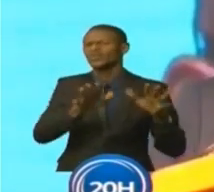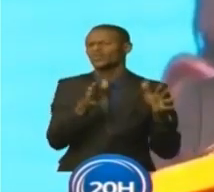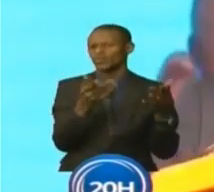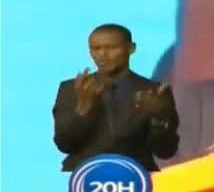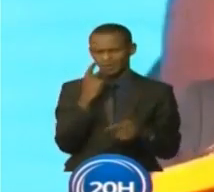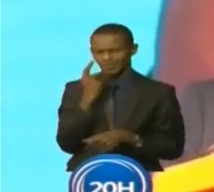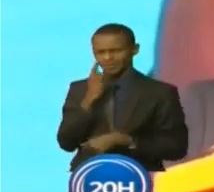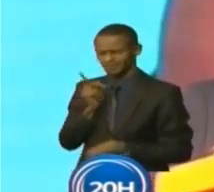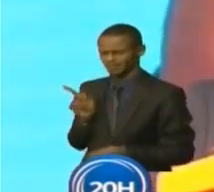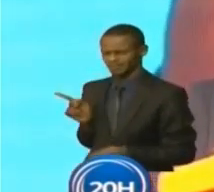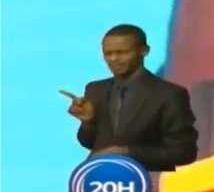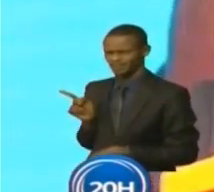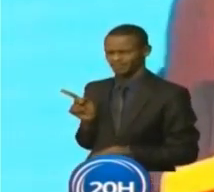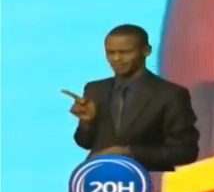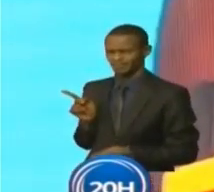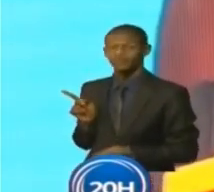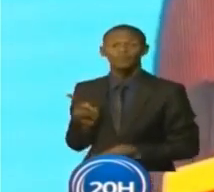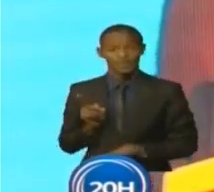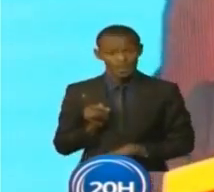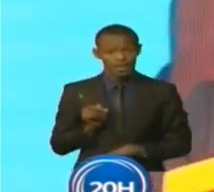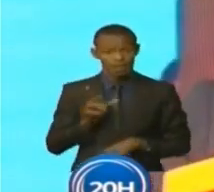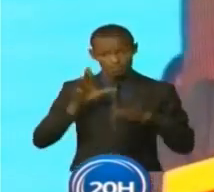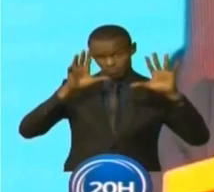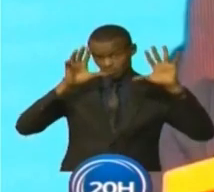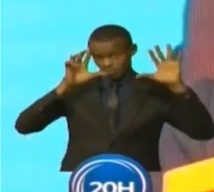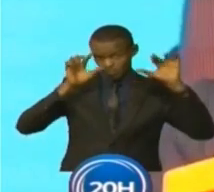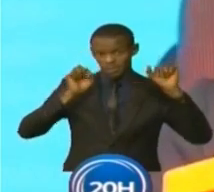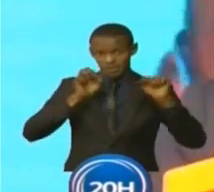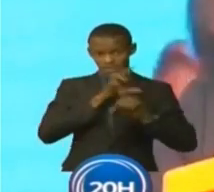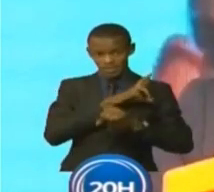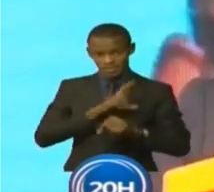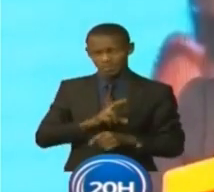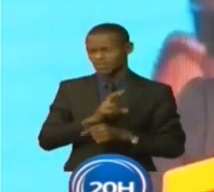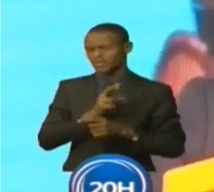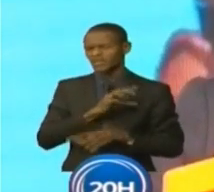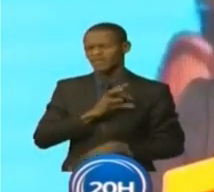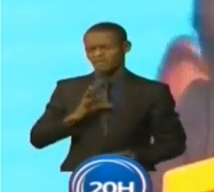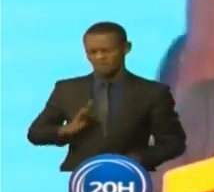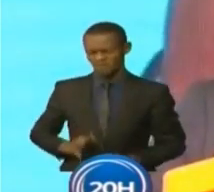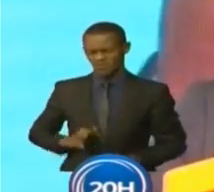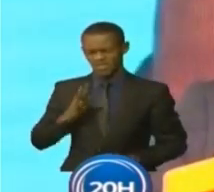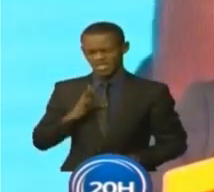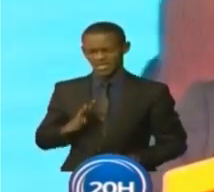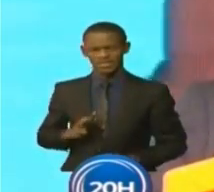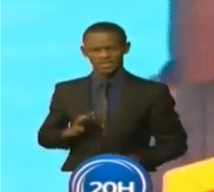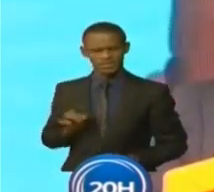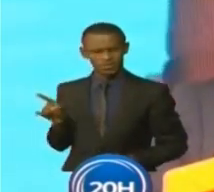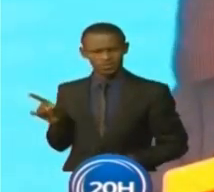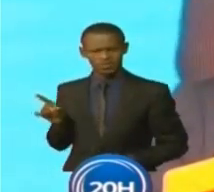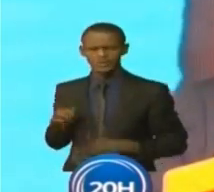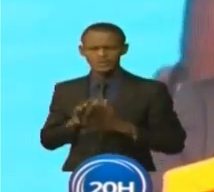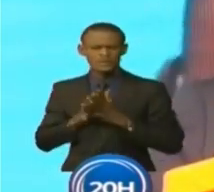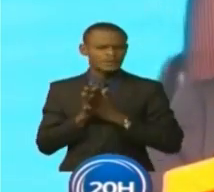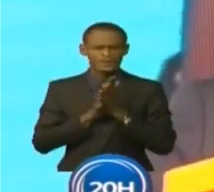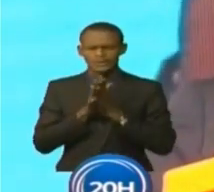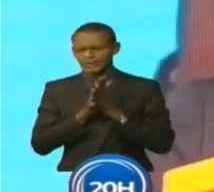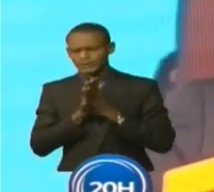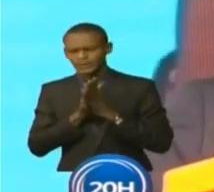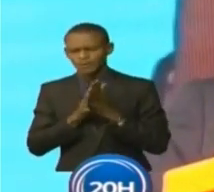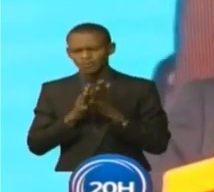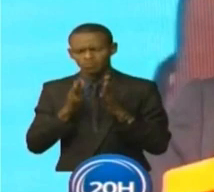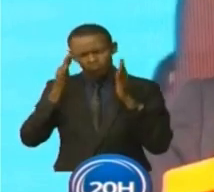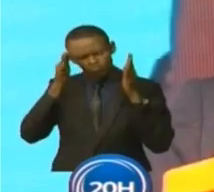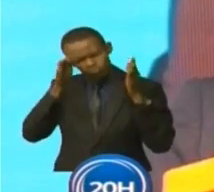à son Excellence Monsieur le Président de la République, qui m'a effectivement dépêché